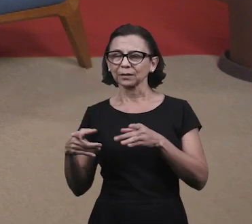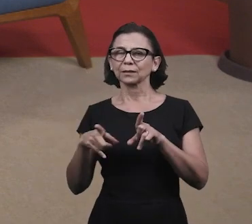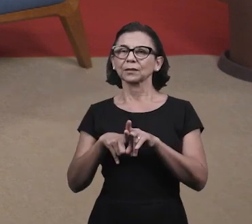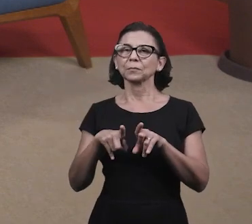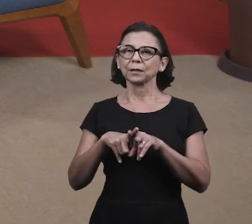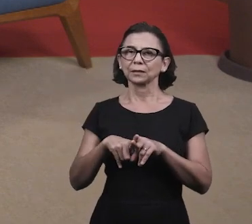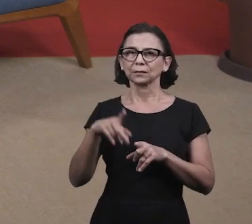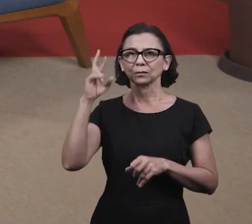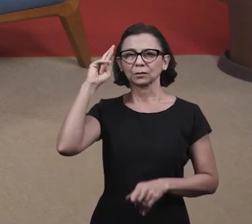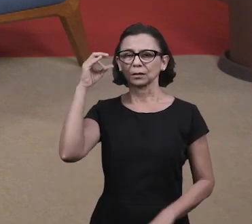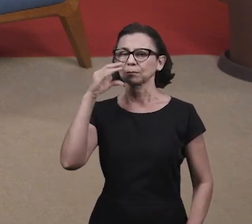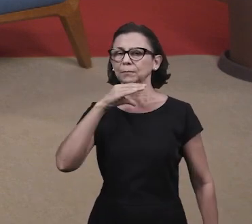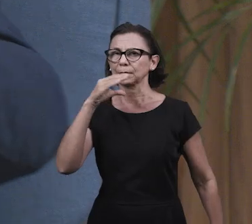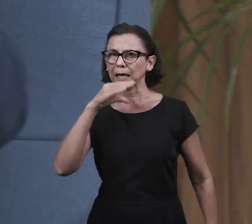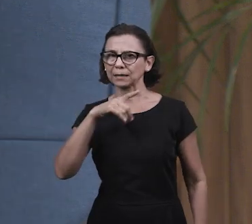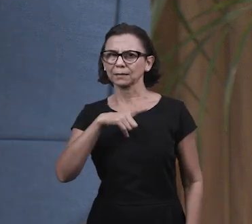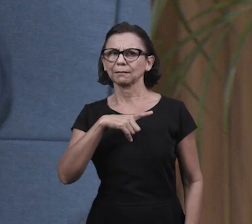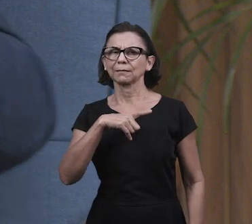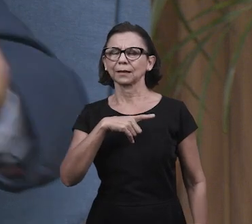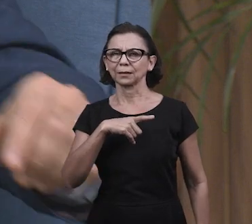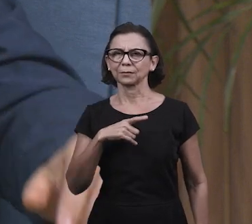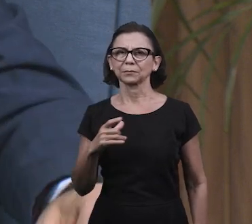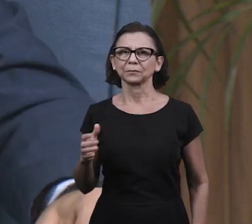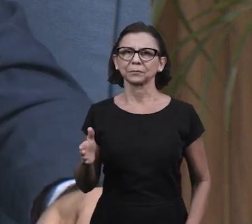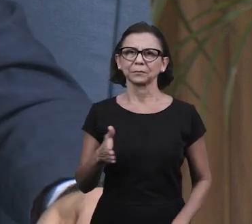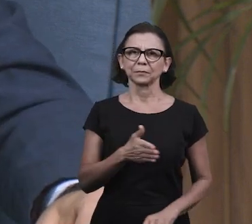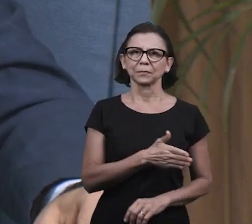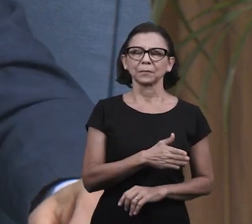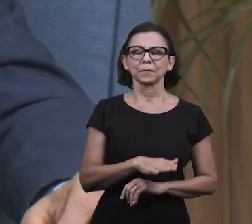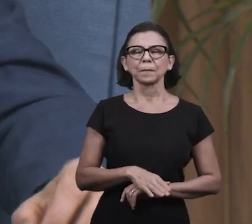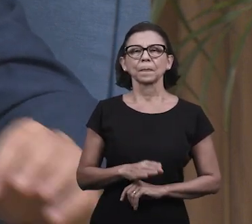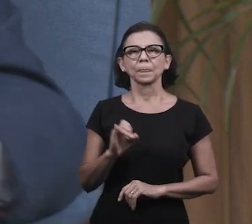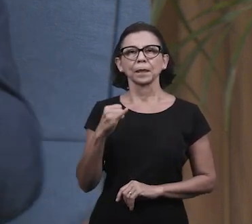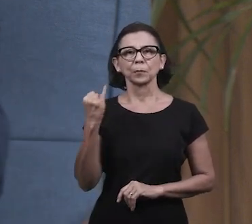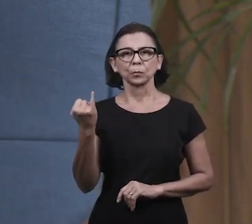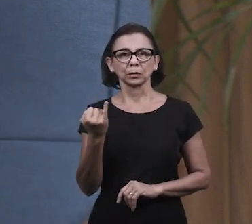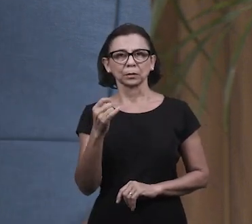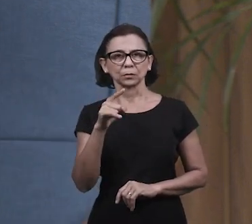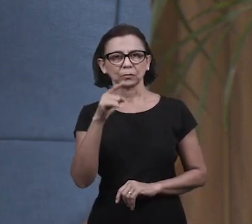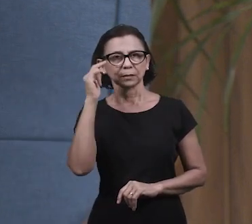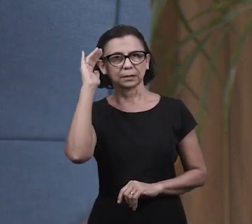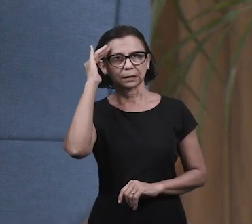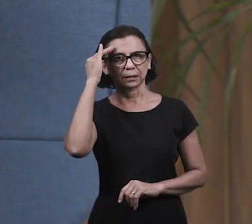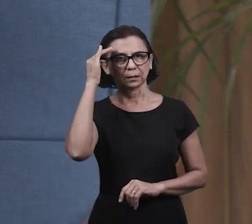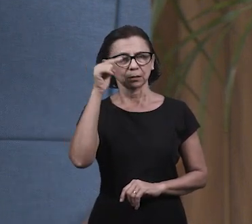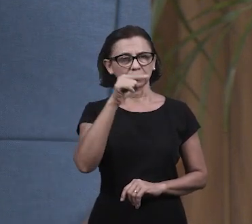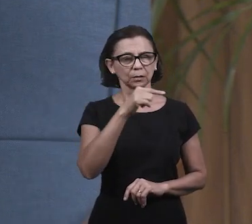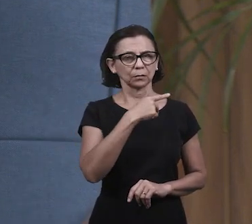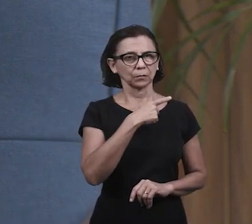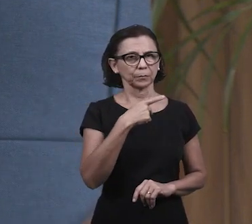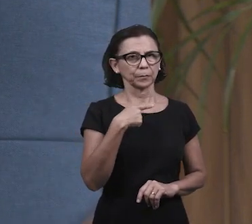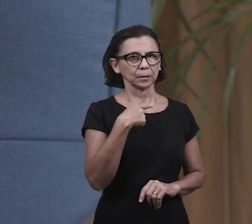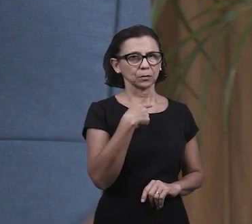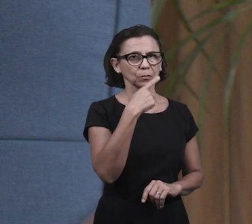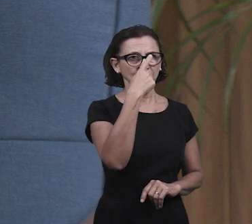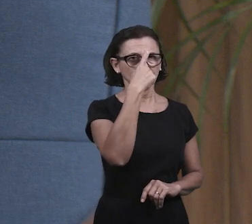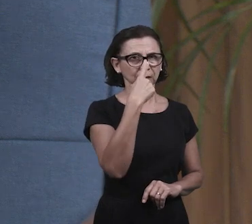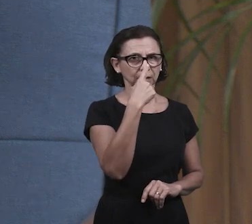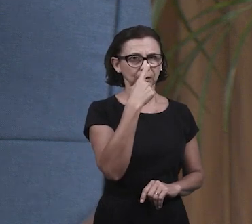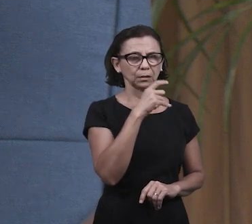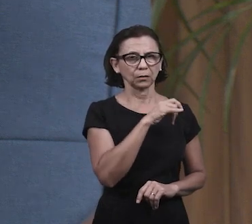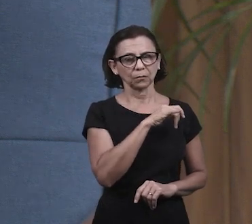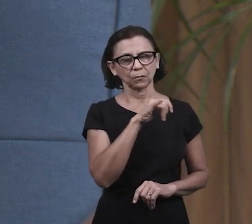Et le Seigneur, il est pressé. Il est important de comprendre une chose. Le pasteur Daniel a abordé